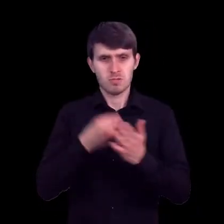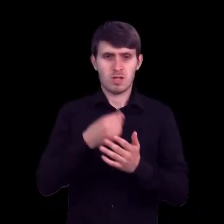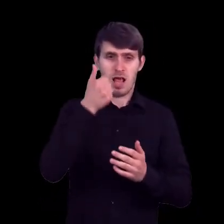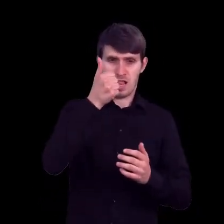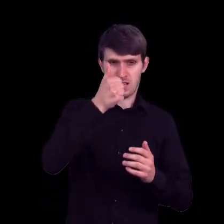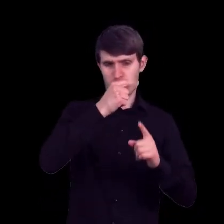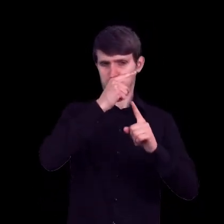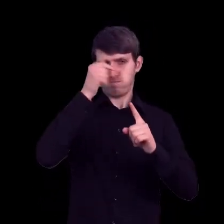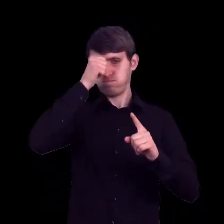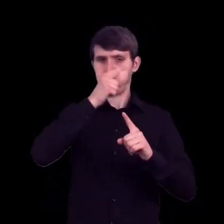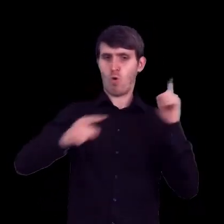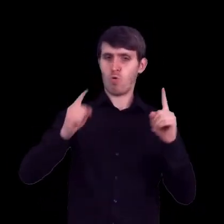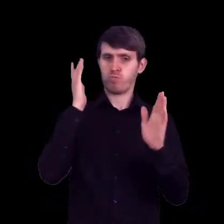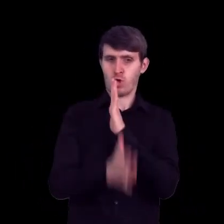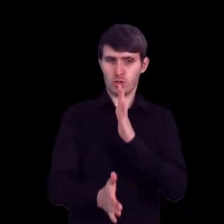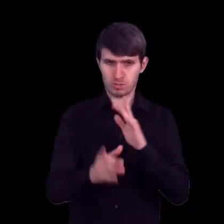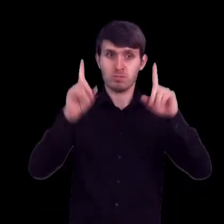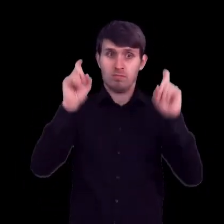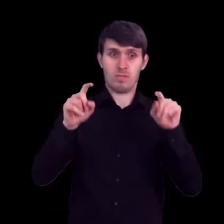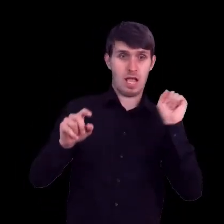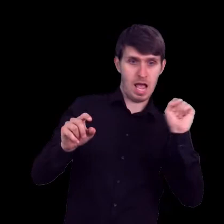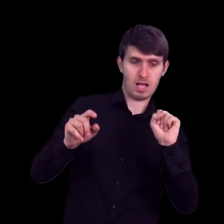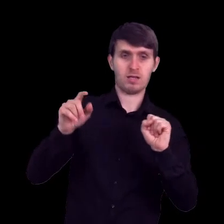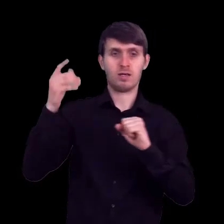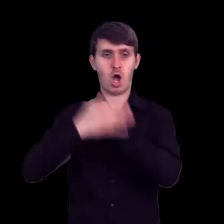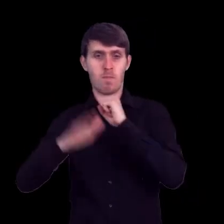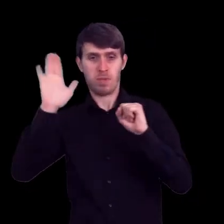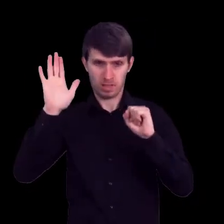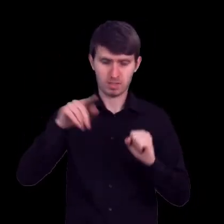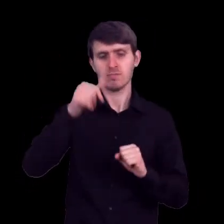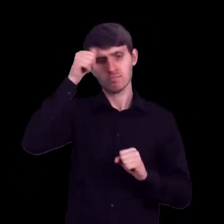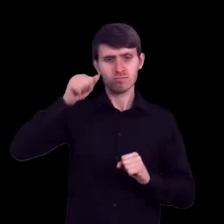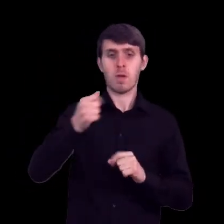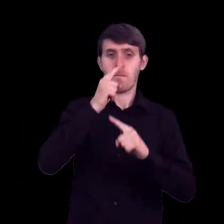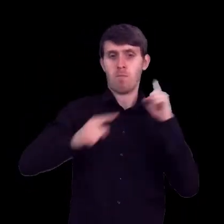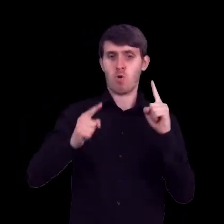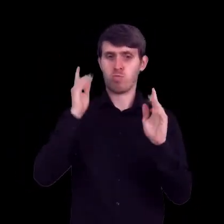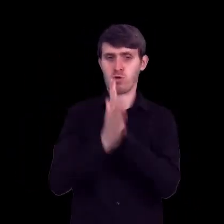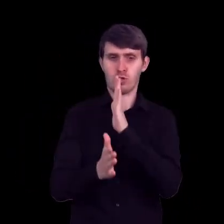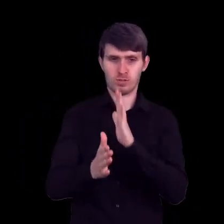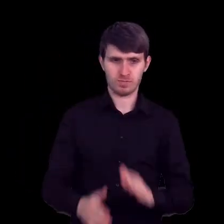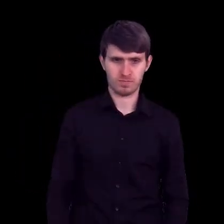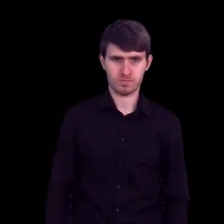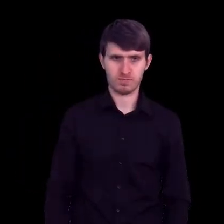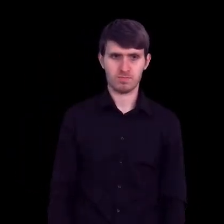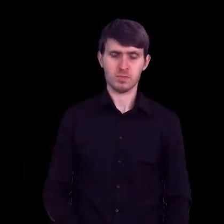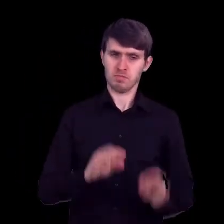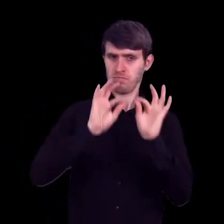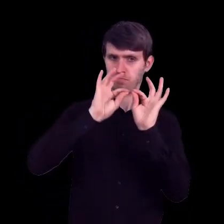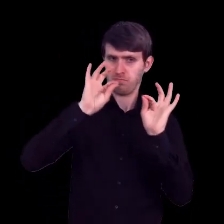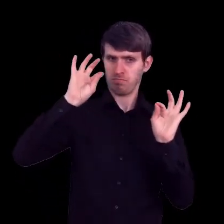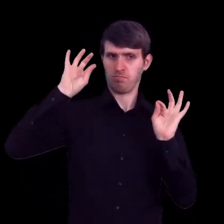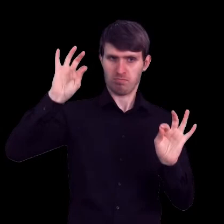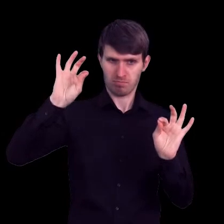Załóżmy, że jedna półprosta zaczyna się w punkcie A i przechodzi przez punkt B. Nazwijmy ją półprostą…